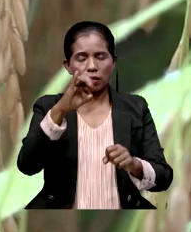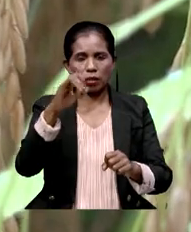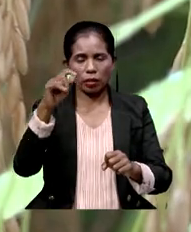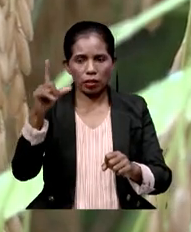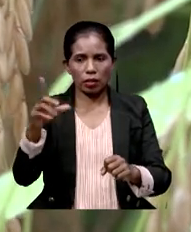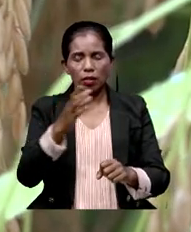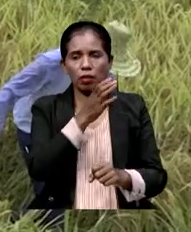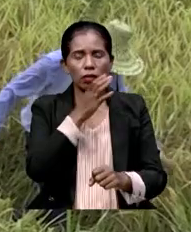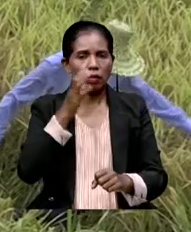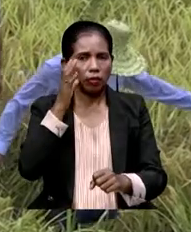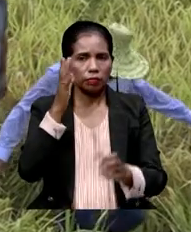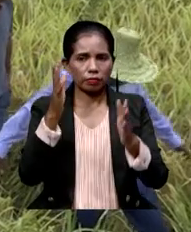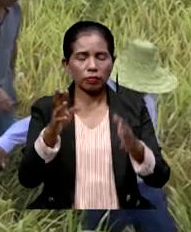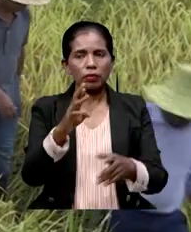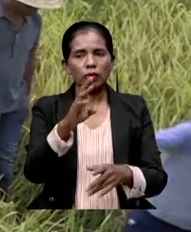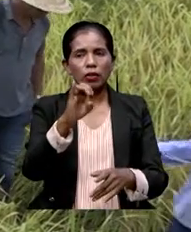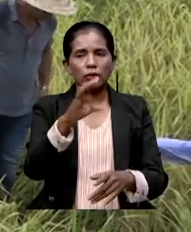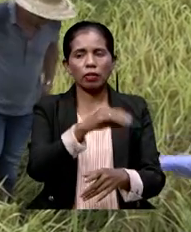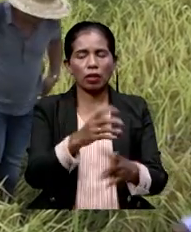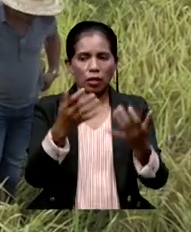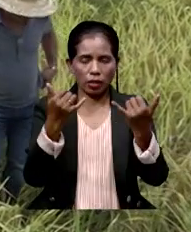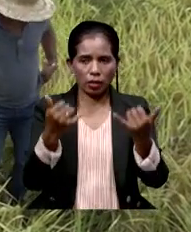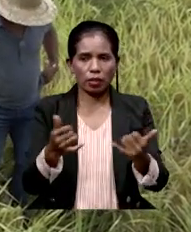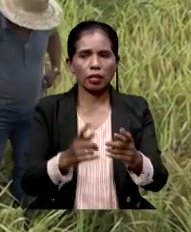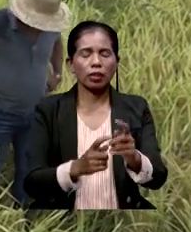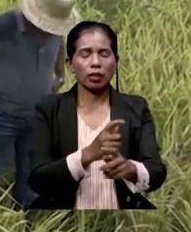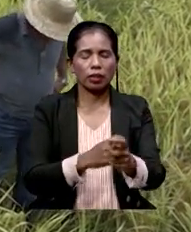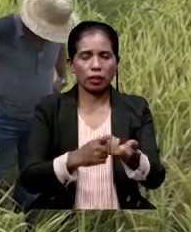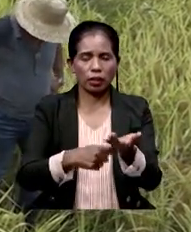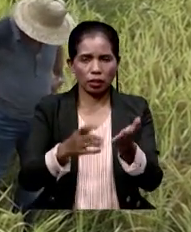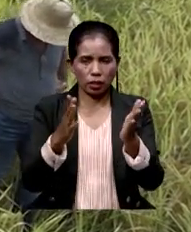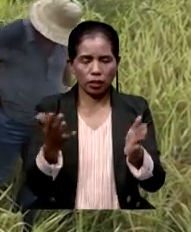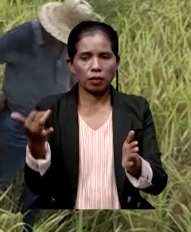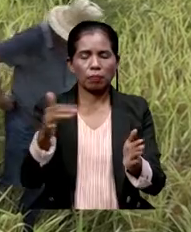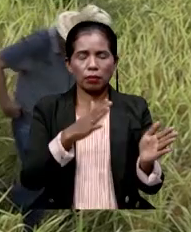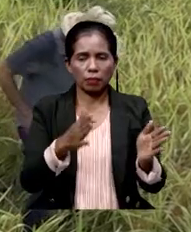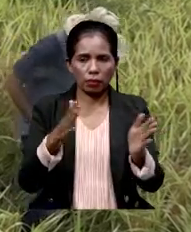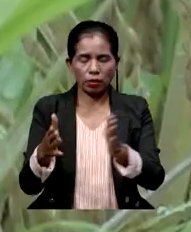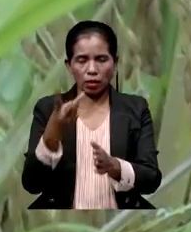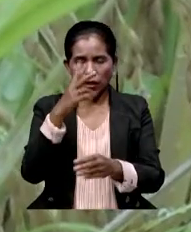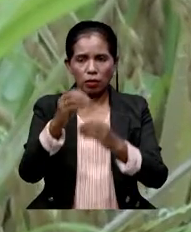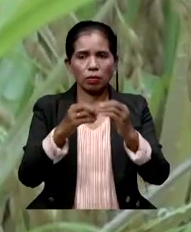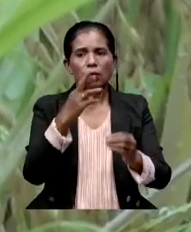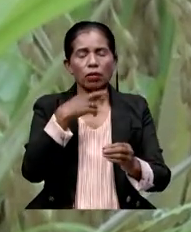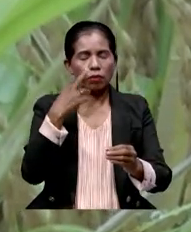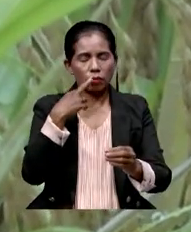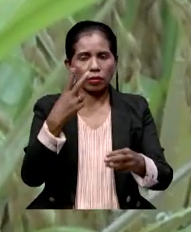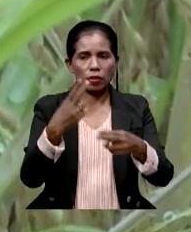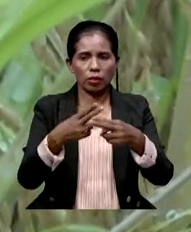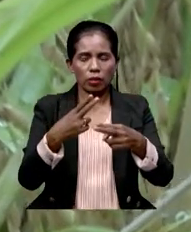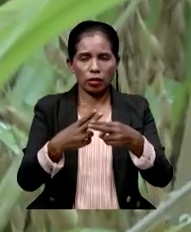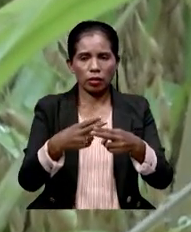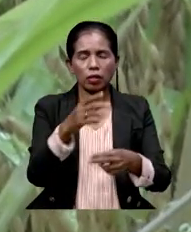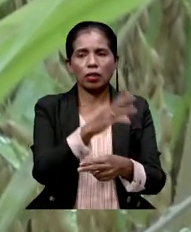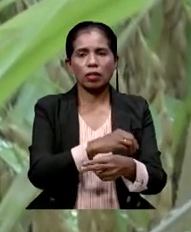Asunto Agricultura Rui Castro Hateten agora dadaun tekniku sira perpara hela atu halo lansamento ba fos o marka ka